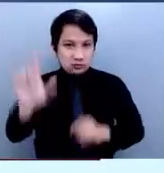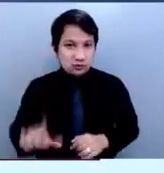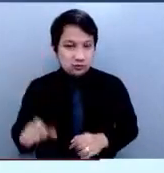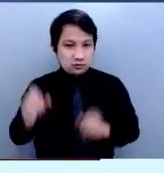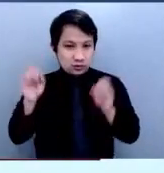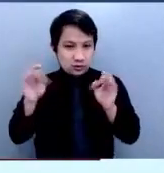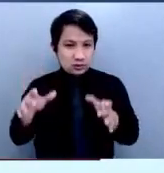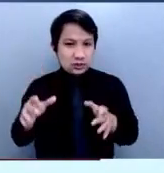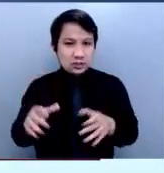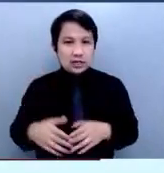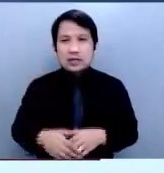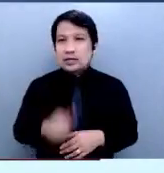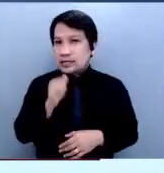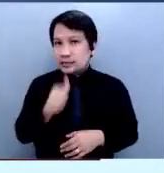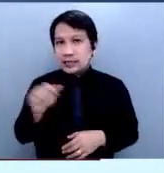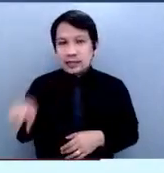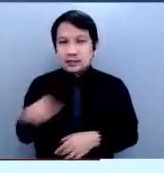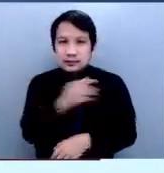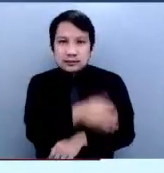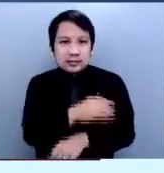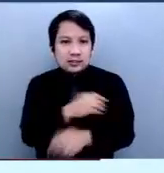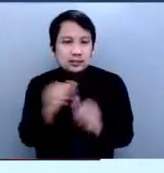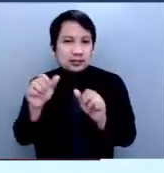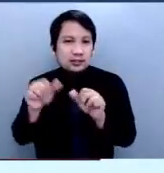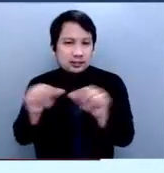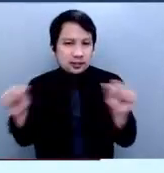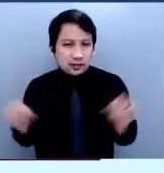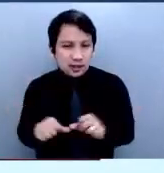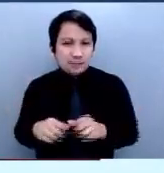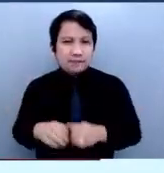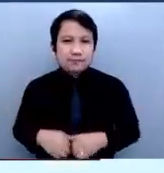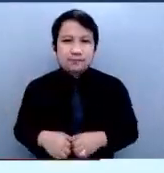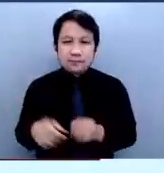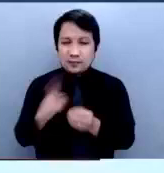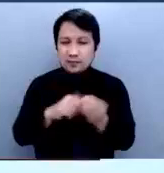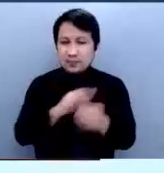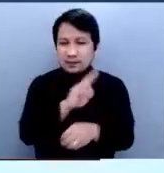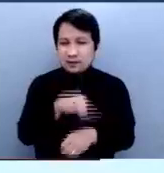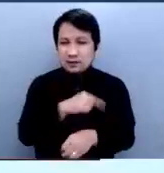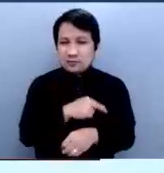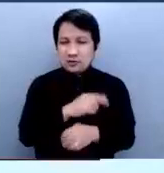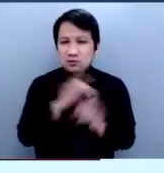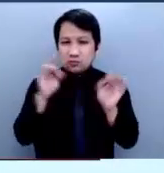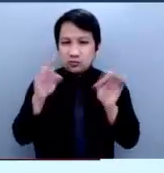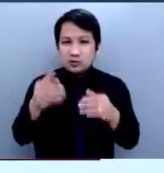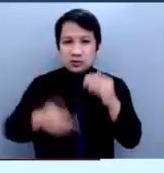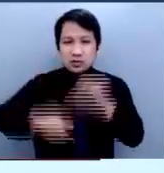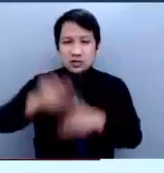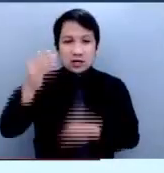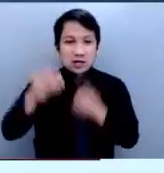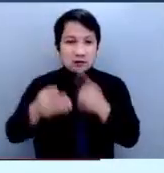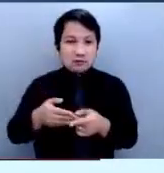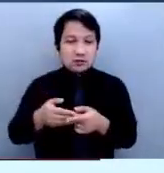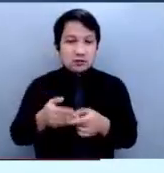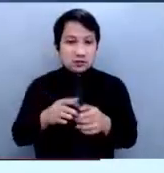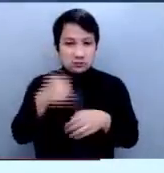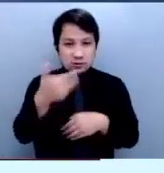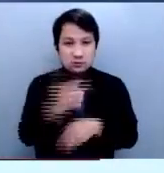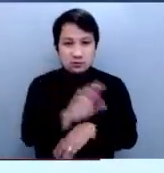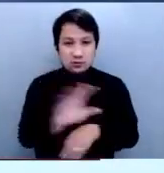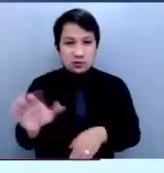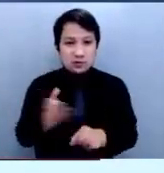nasa non-clinical area. Pagdating naman sa nature of work, high risk po yung mga frontliners na